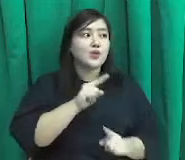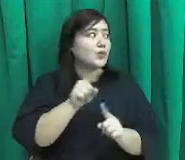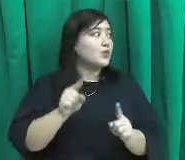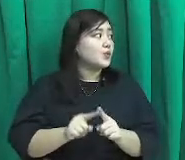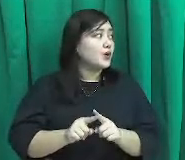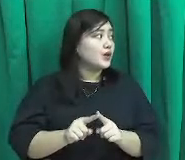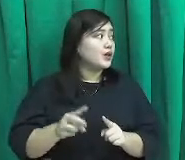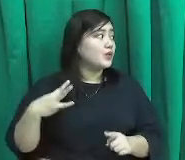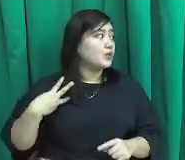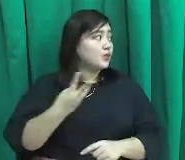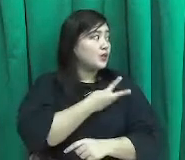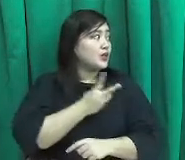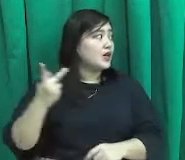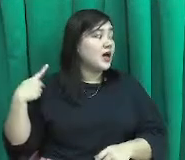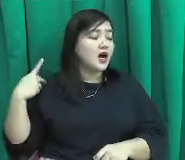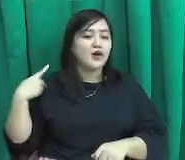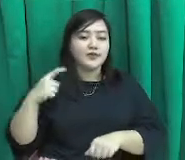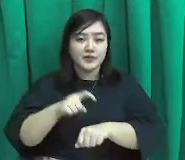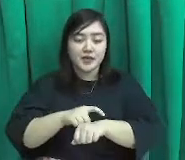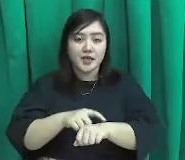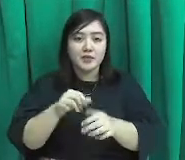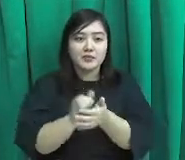lahat naman kami ay sabi nga saved na,